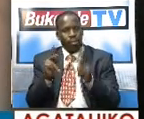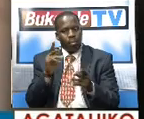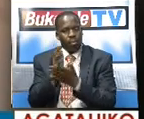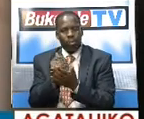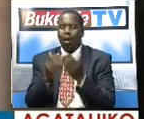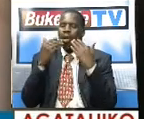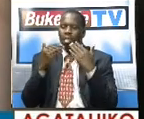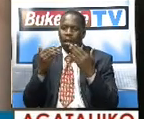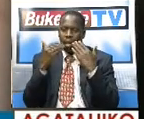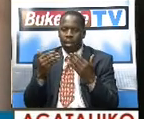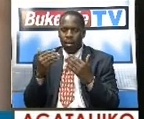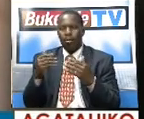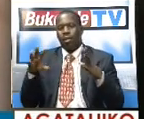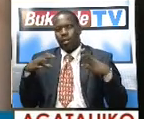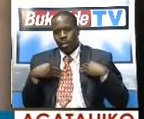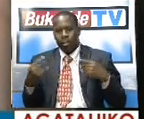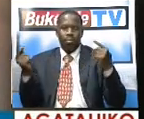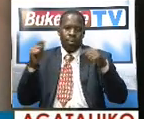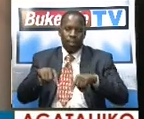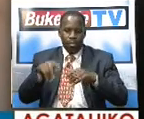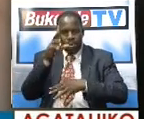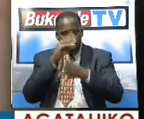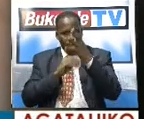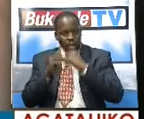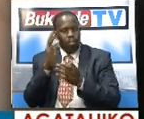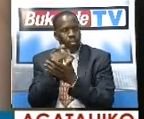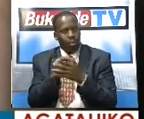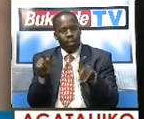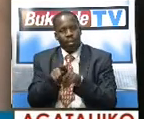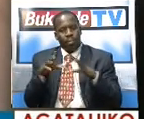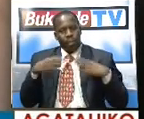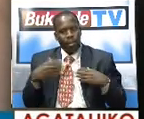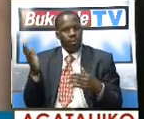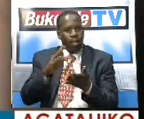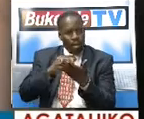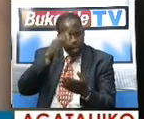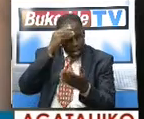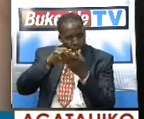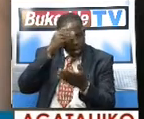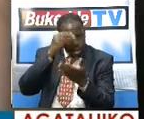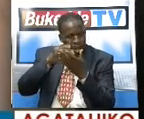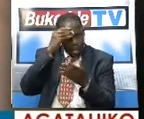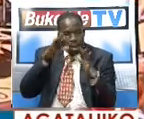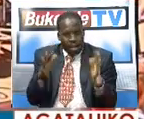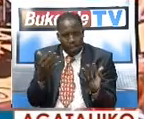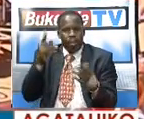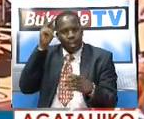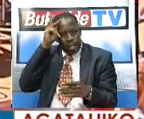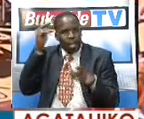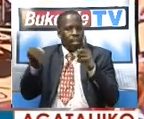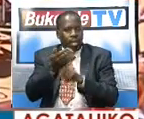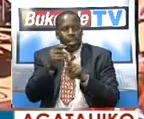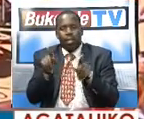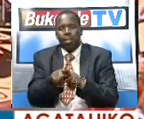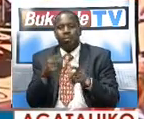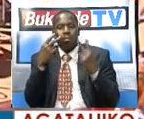Mwebale nnyo era mukubirize bannammwe batannaba kujja bajje basome ate mubitwale tekutuusa mukolo nti esomye. Byandaala